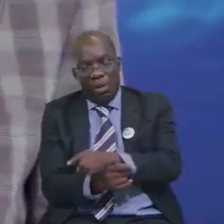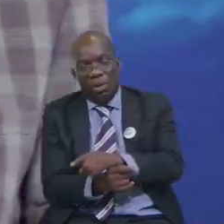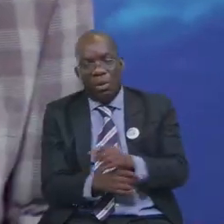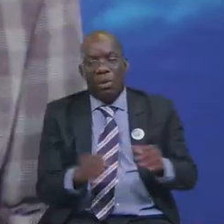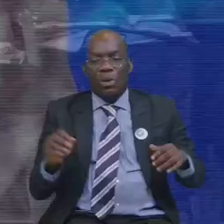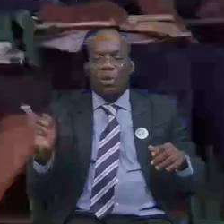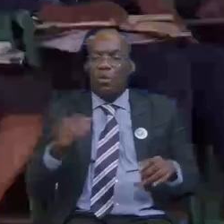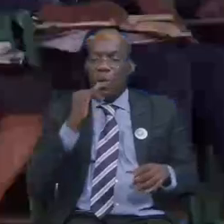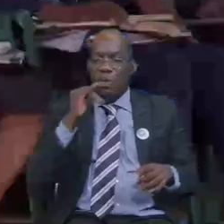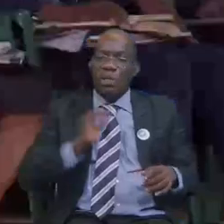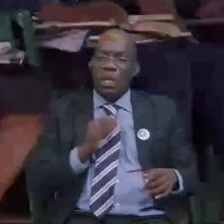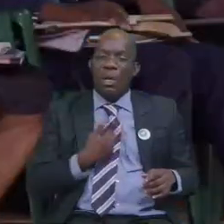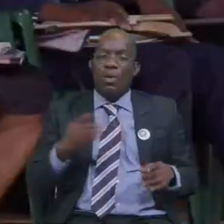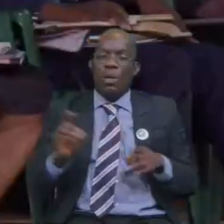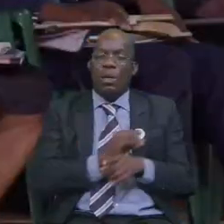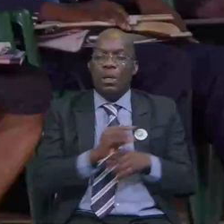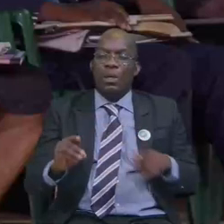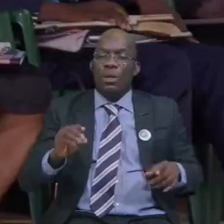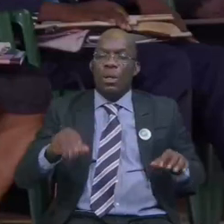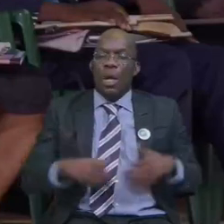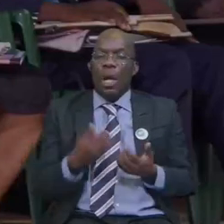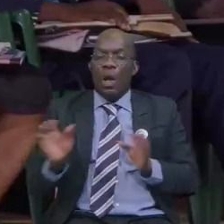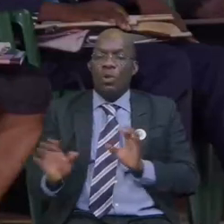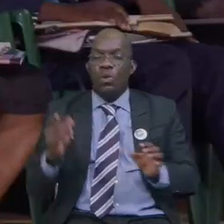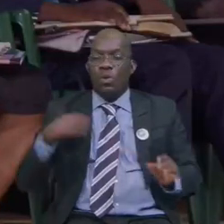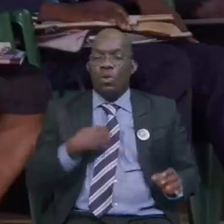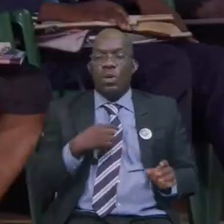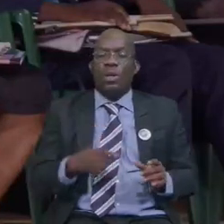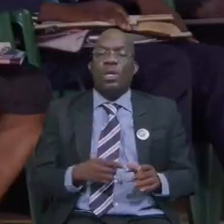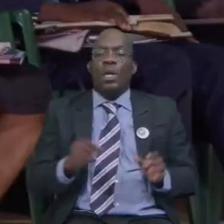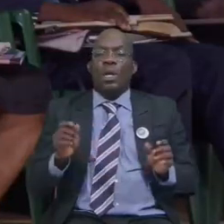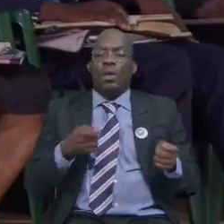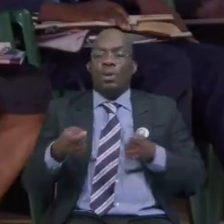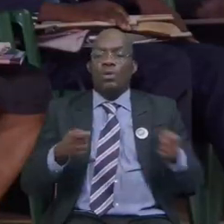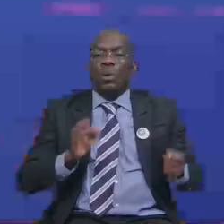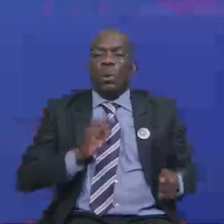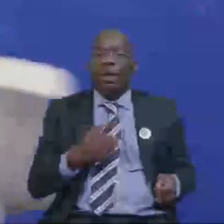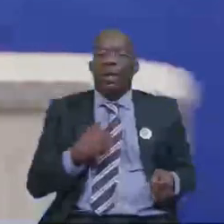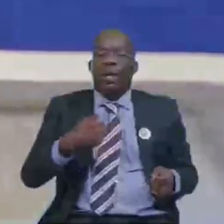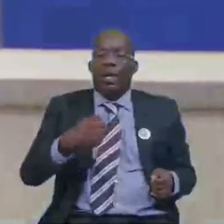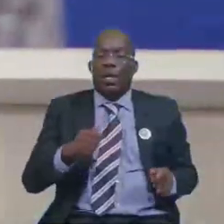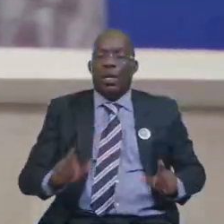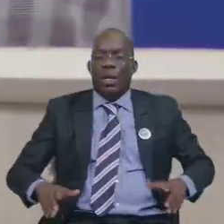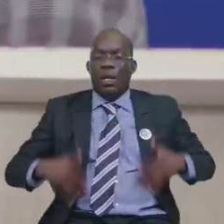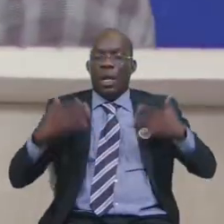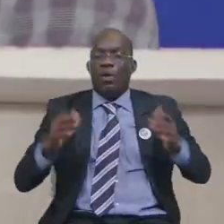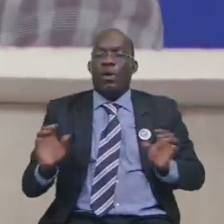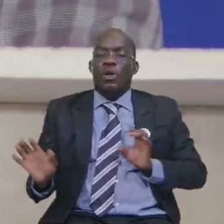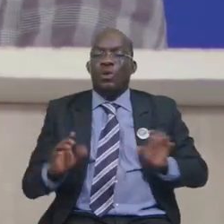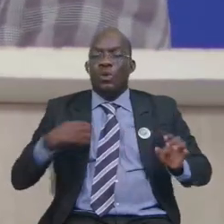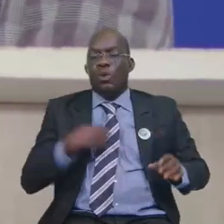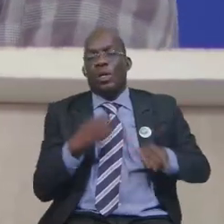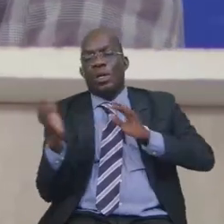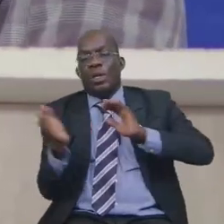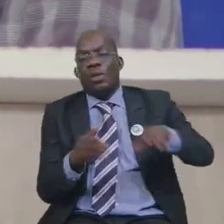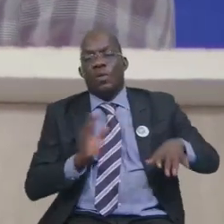comment allons-nous gérer notre vie est-ce que nous allons mener notre vie entre les mains d'autres